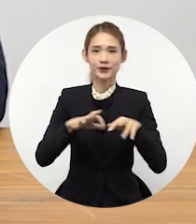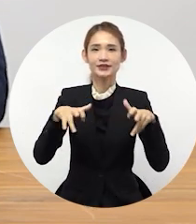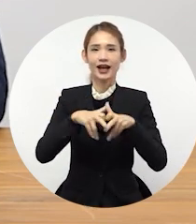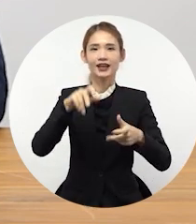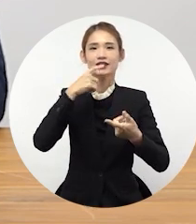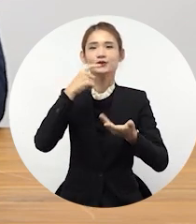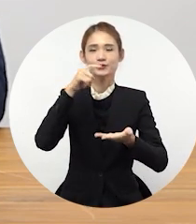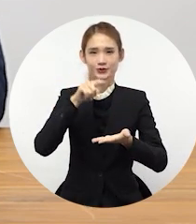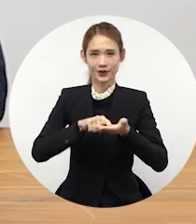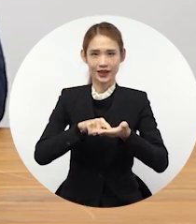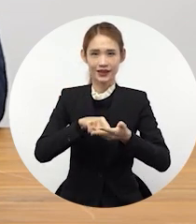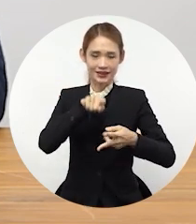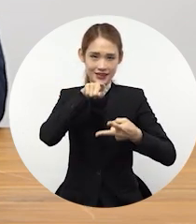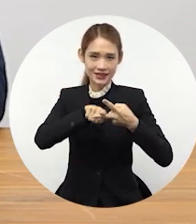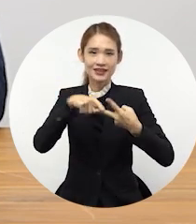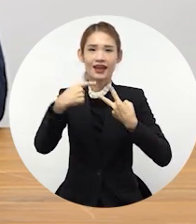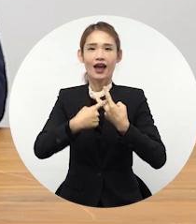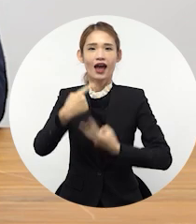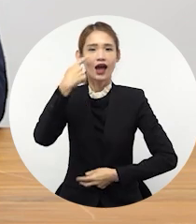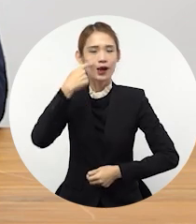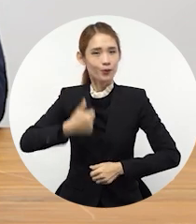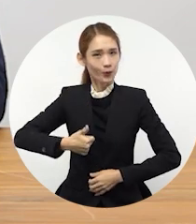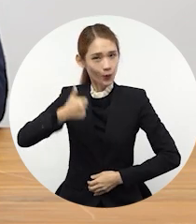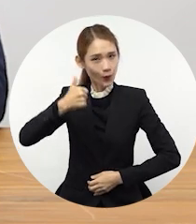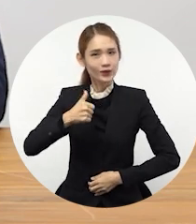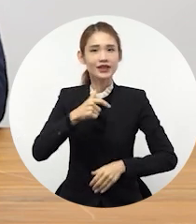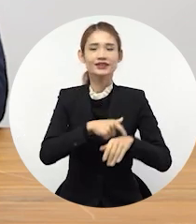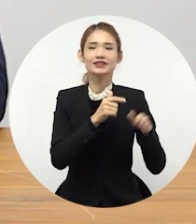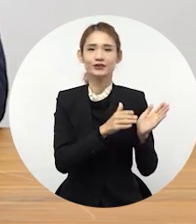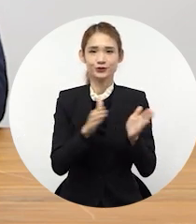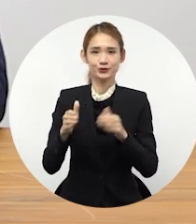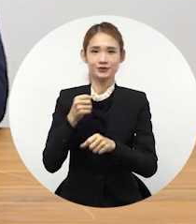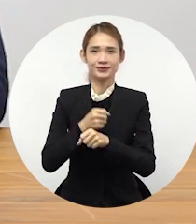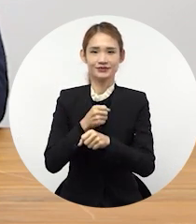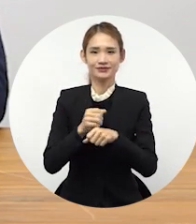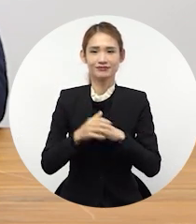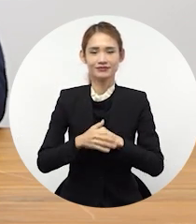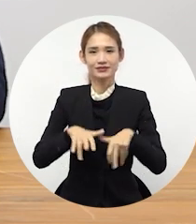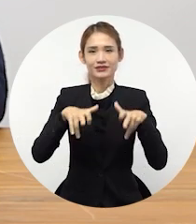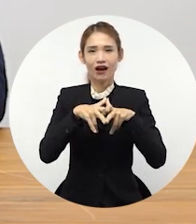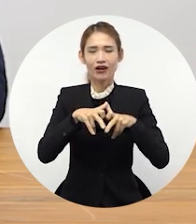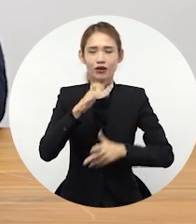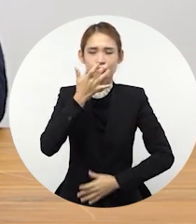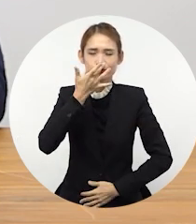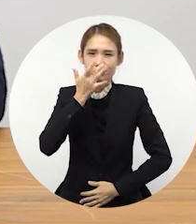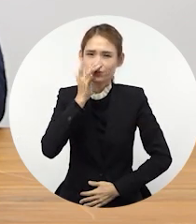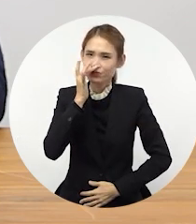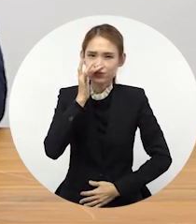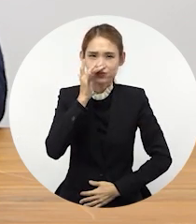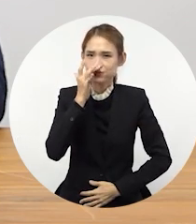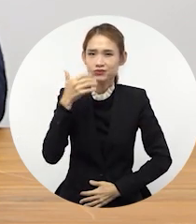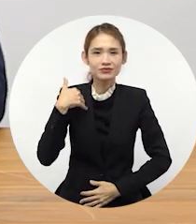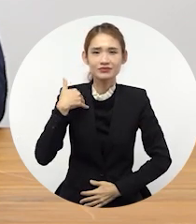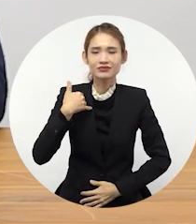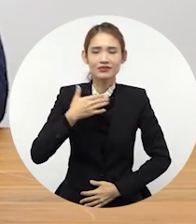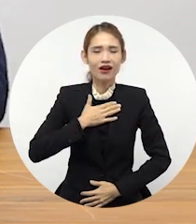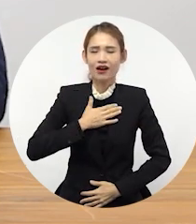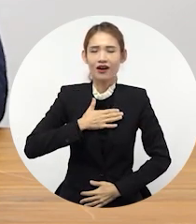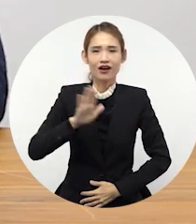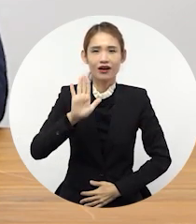우리 장애에 대해서 쉽고 깊게 이해를 해보자. 네. 약간 이런 취지에서 준비를 해봤어요. 지금 나 장애에 대해서 정말 모르는데